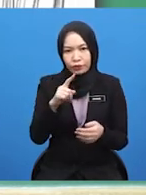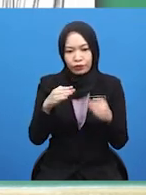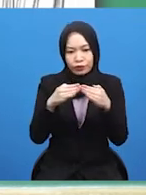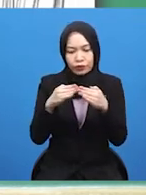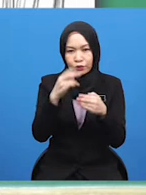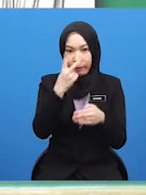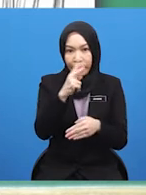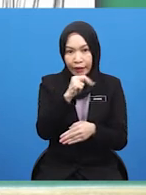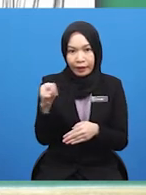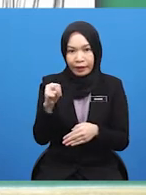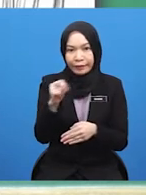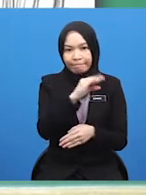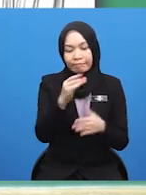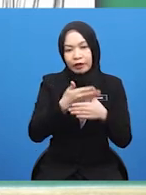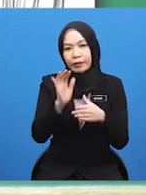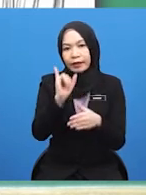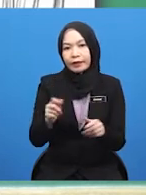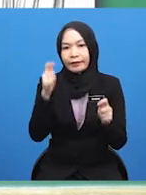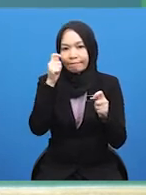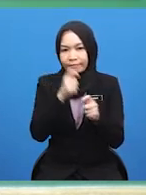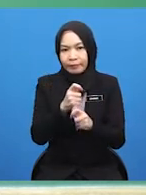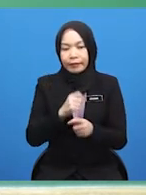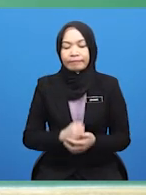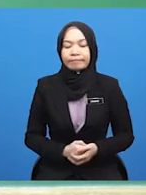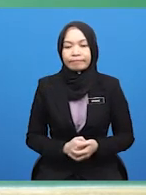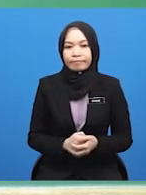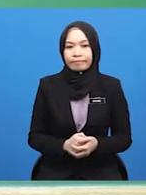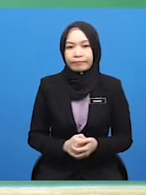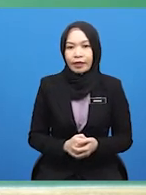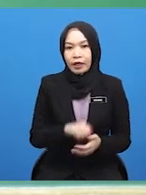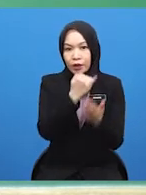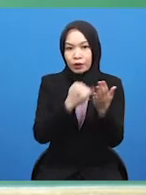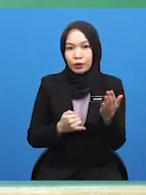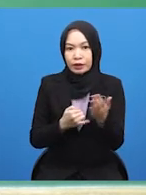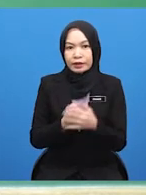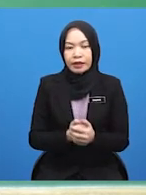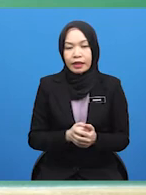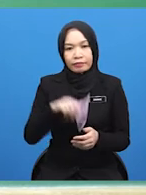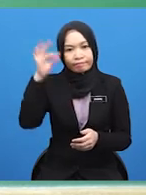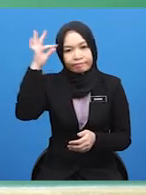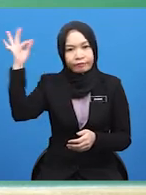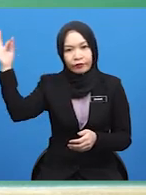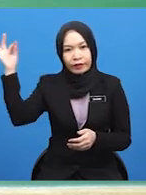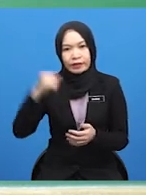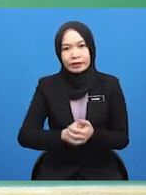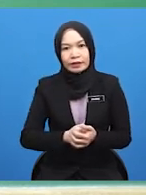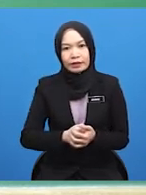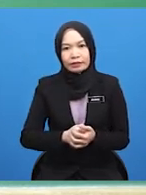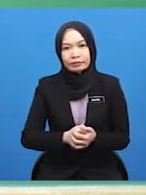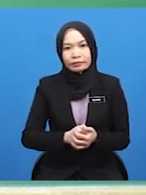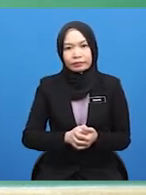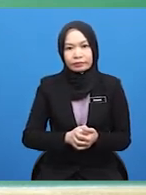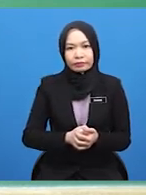dan kadar banding yang tepat. Lukisan fantasi mempunyai ciri berkaitan